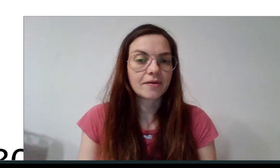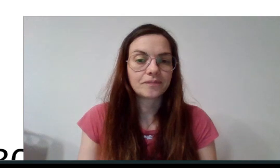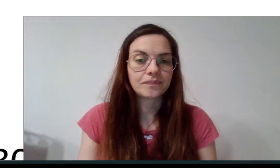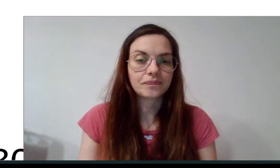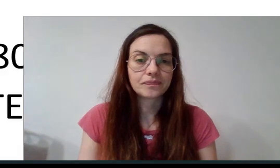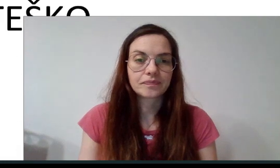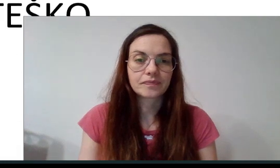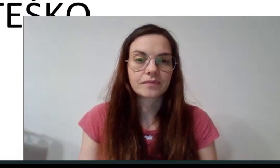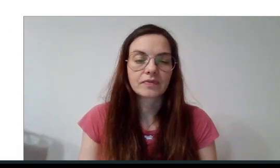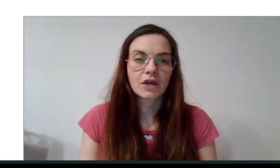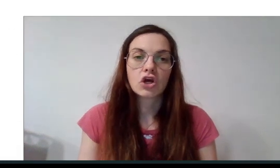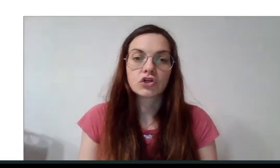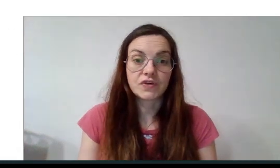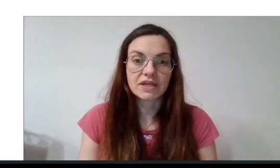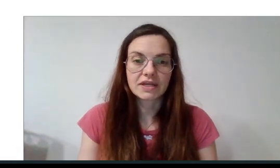Schwierig.